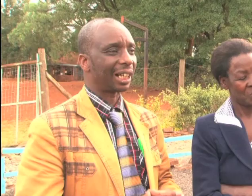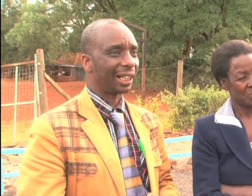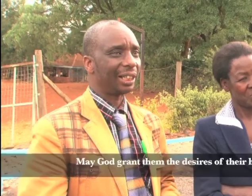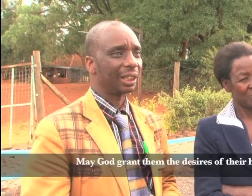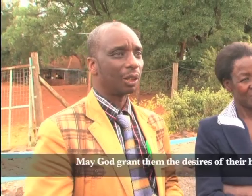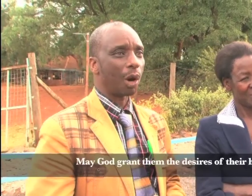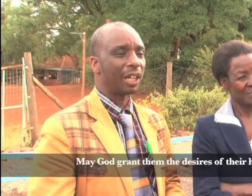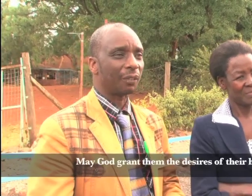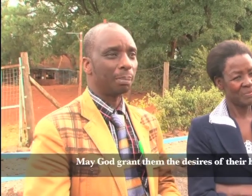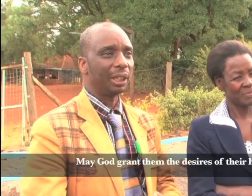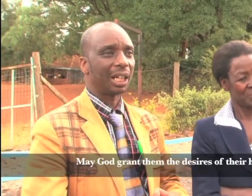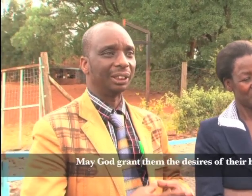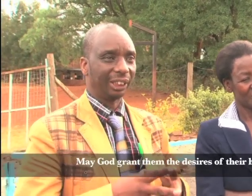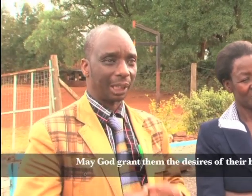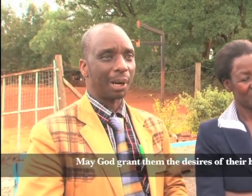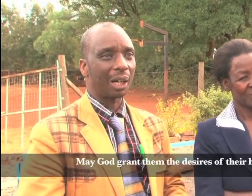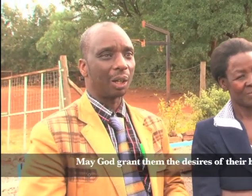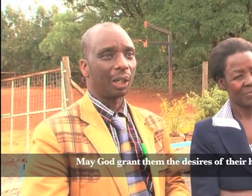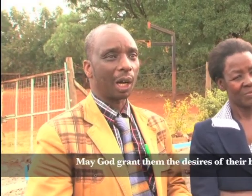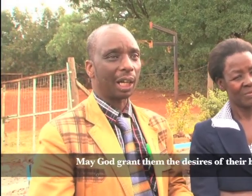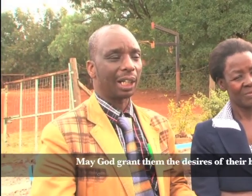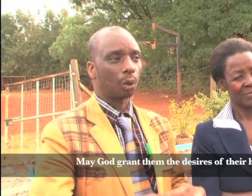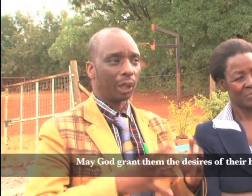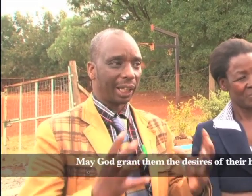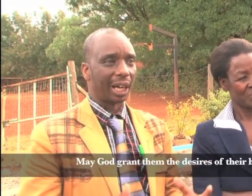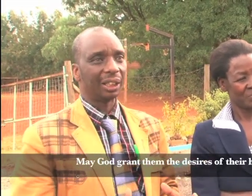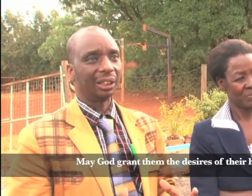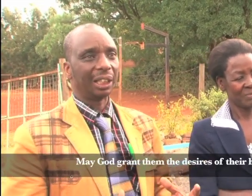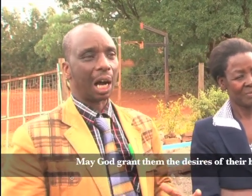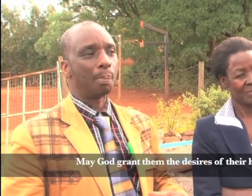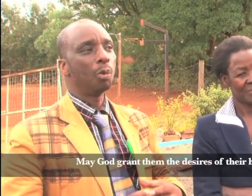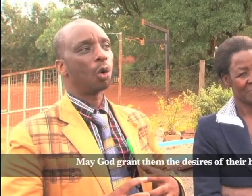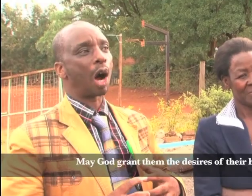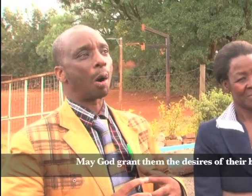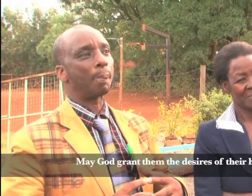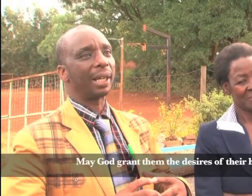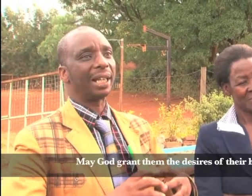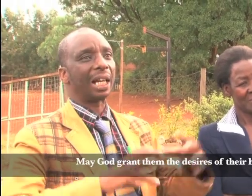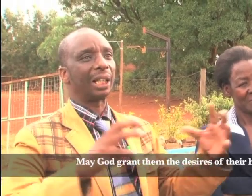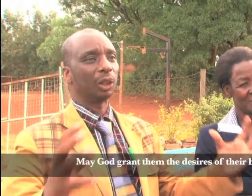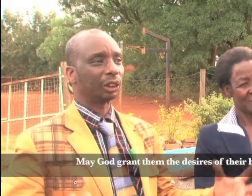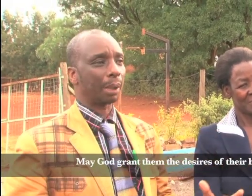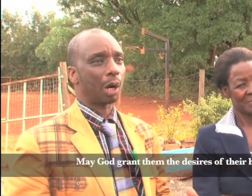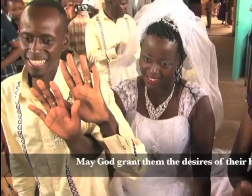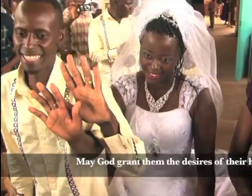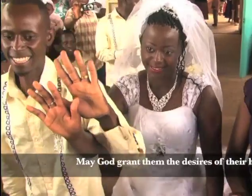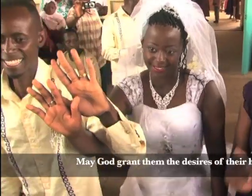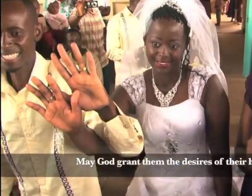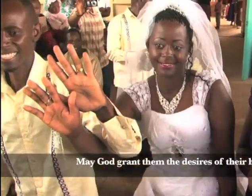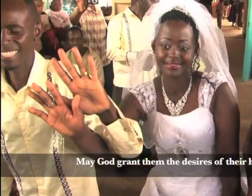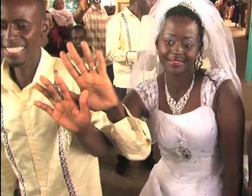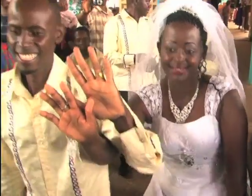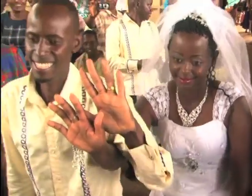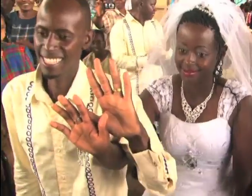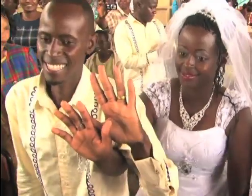Nawatakia kila la heri, wawe na familia njema ya kulea, na Mungu awape yale yote ambao wanaweza